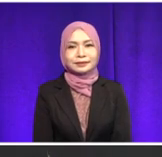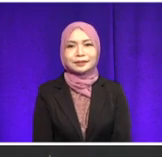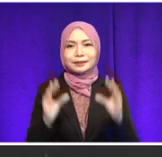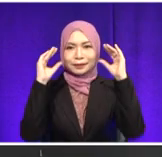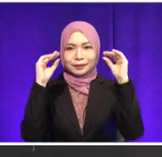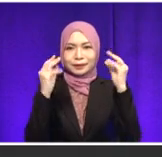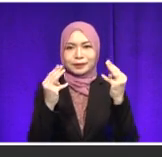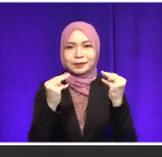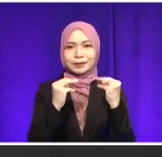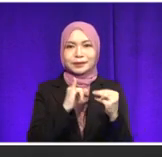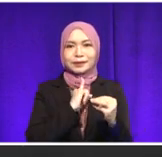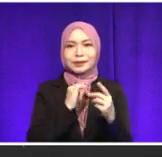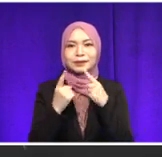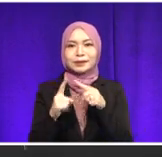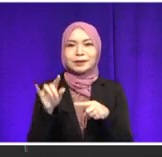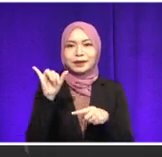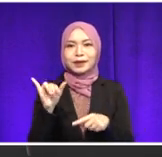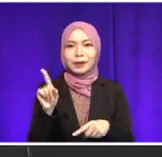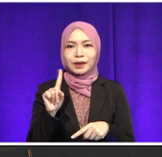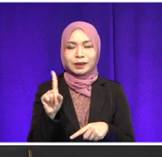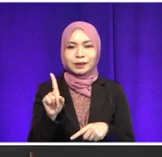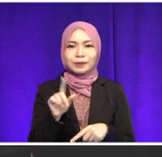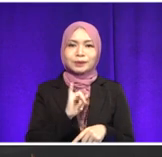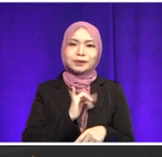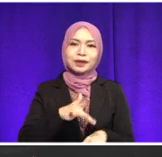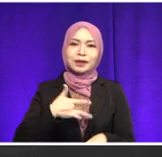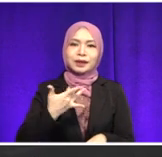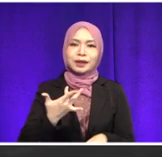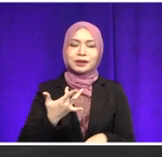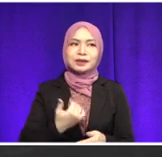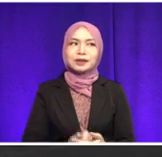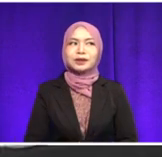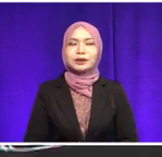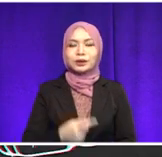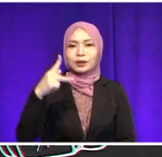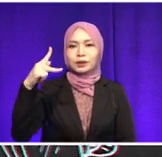rasa saya minta pada kos lah